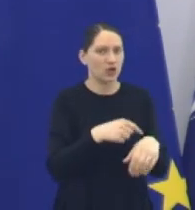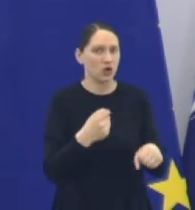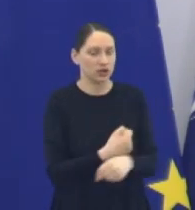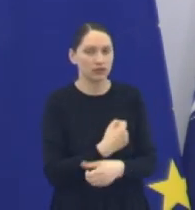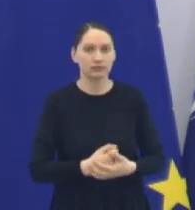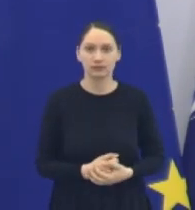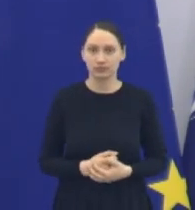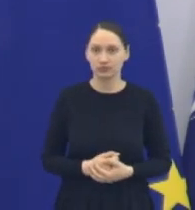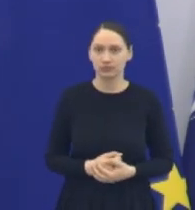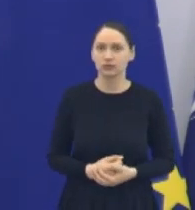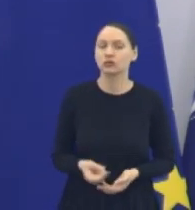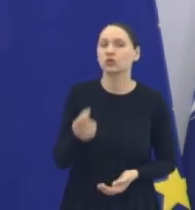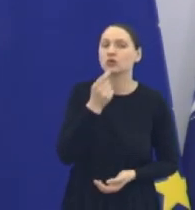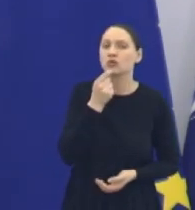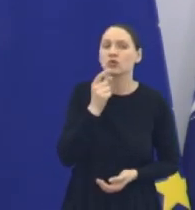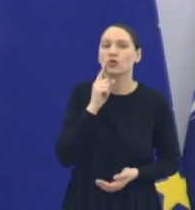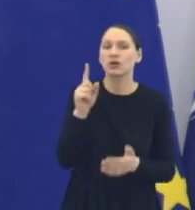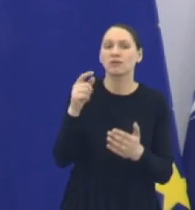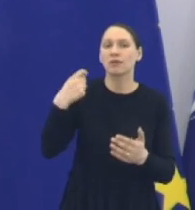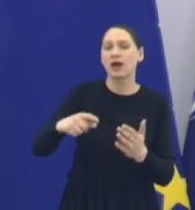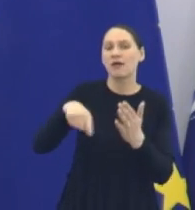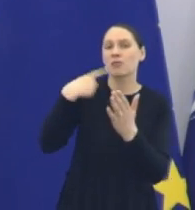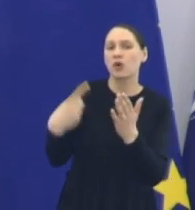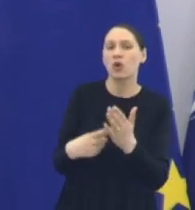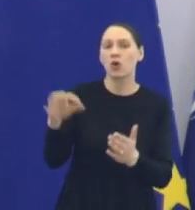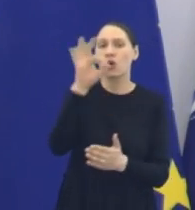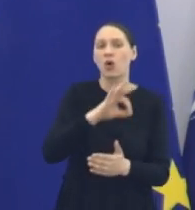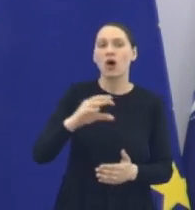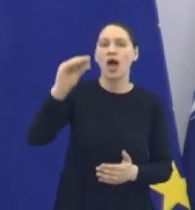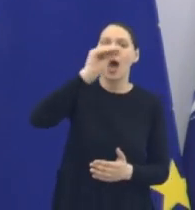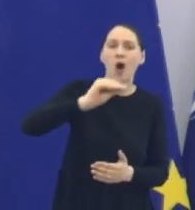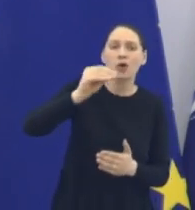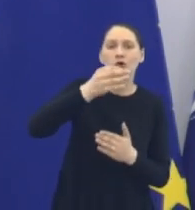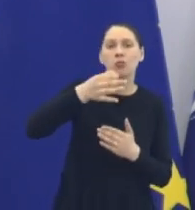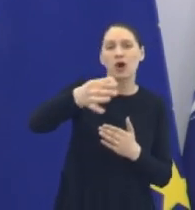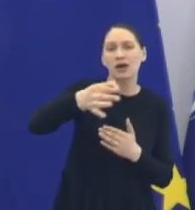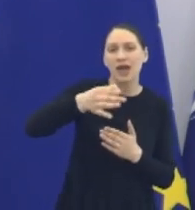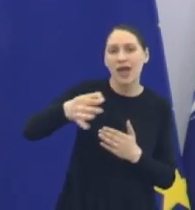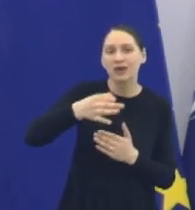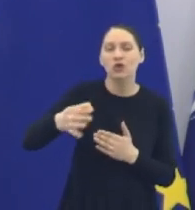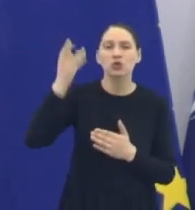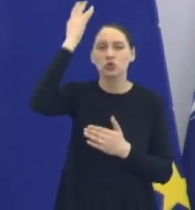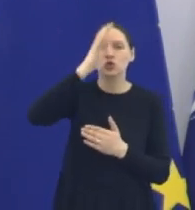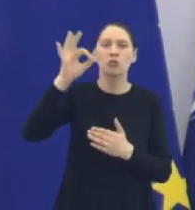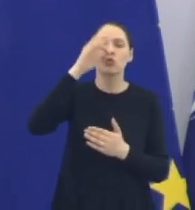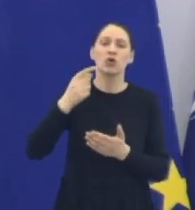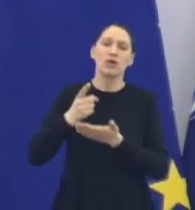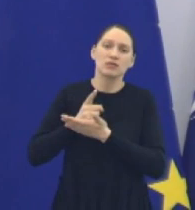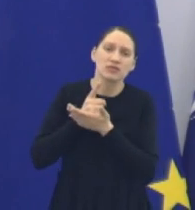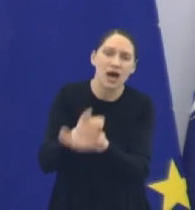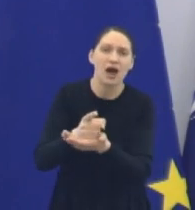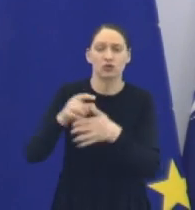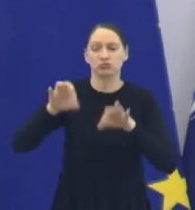Prezidente, ar galite šiek tiek atskleisti Europos ir regiono lyderių nuotaikas ir požiūrį dėl sunkiosios technikos ir sunkiosios ginkluotės